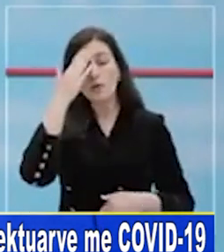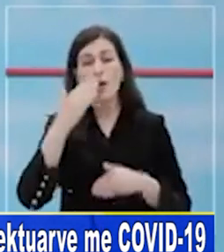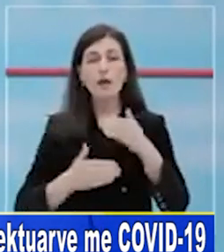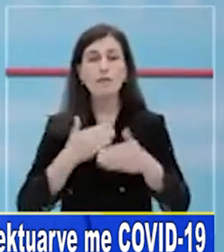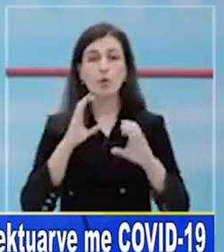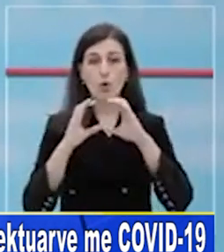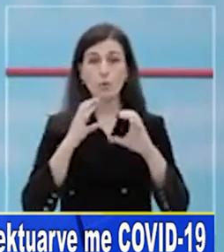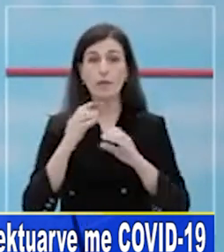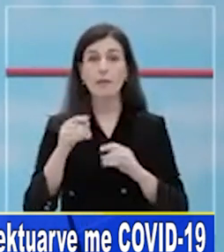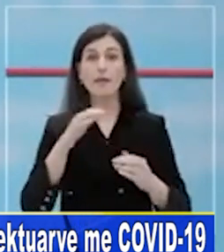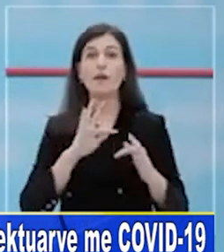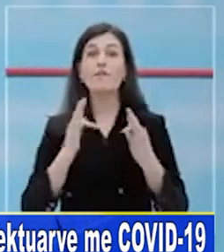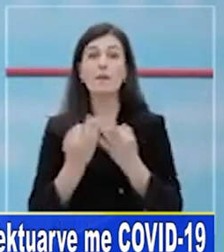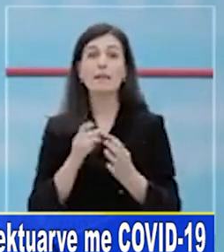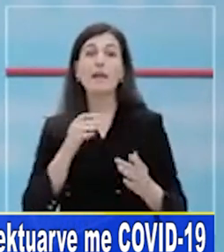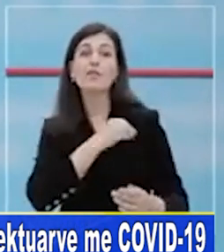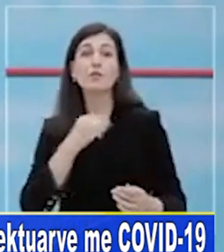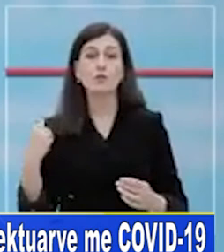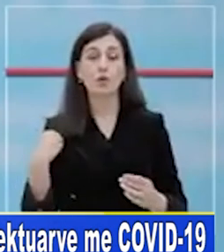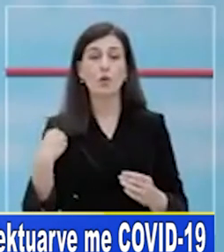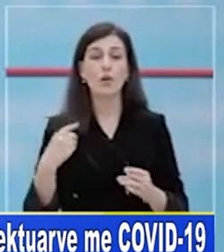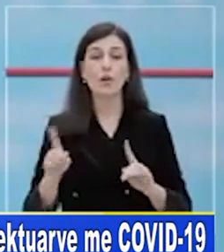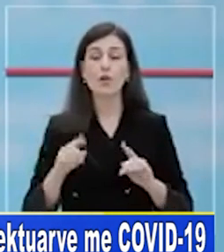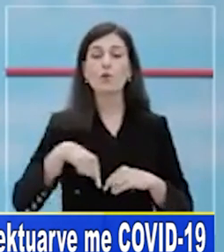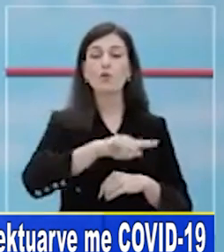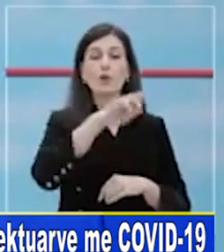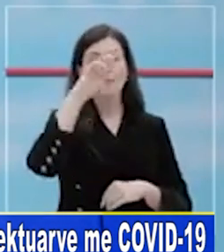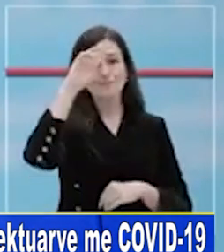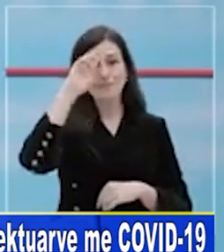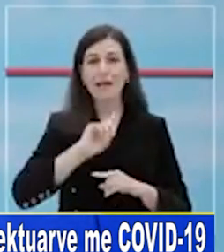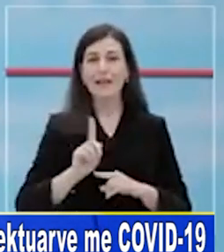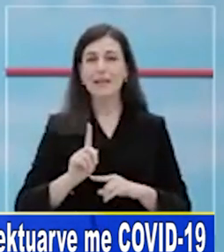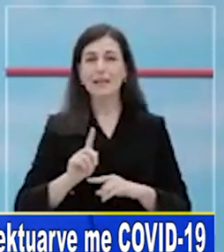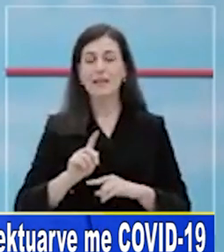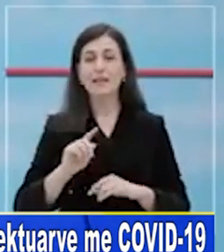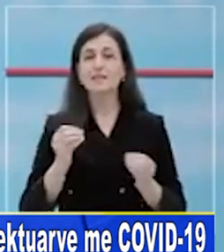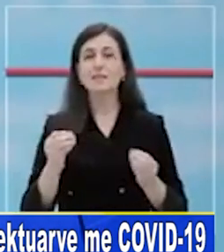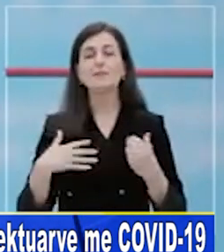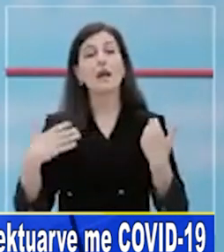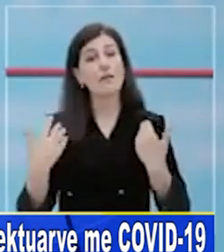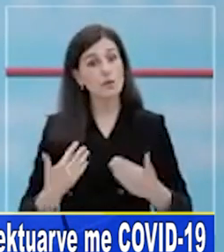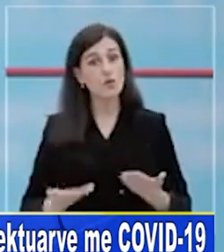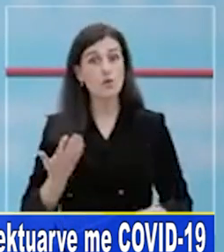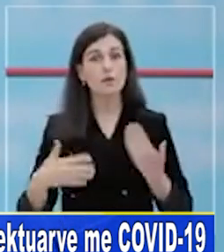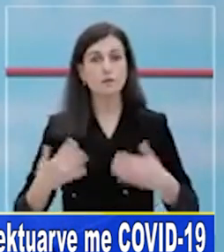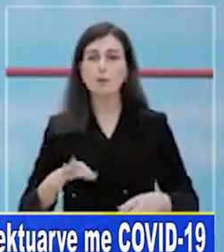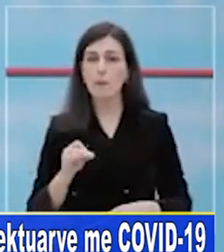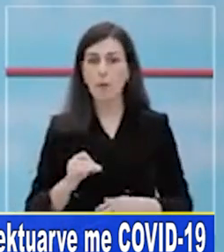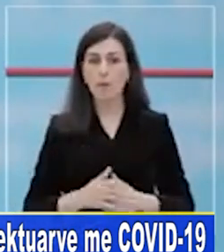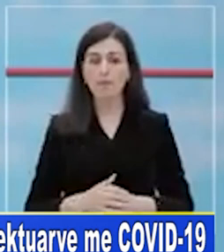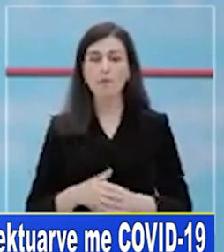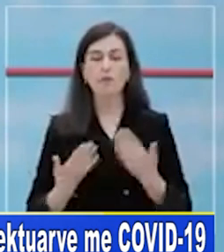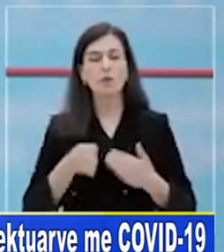recetat me rimbursim. Të evitojnë sa më shumë institucionet shëndetësore vetëm në rastet kur është tepër e domosdoshme. Për çdo pyetje